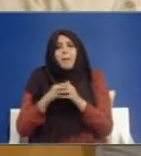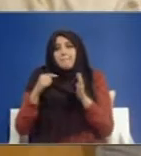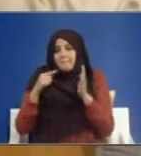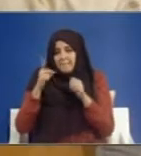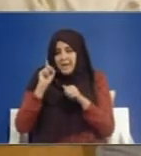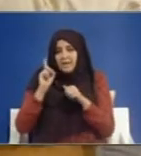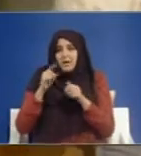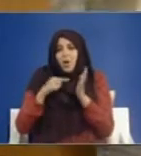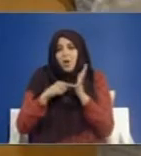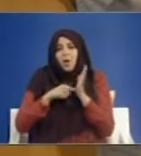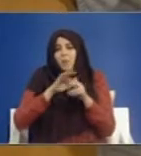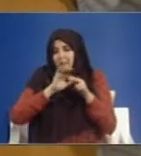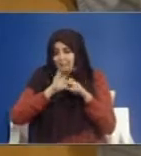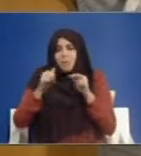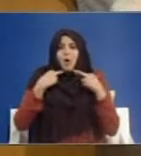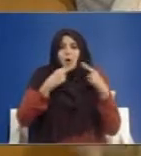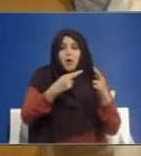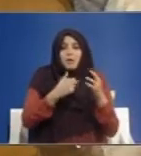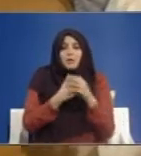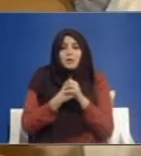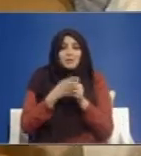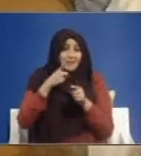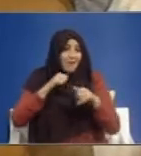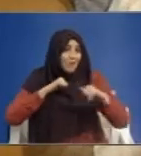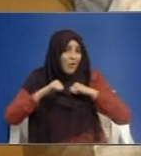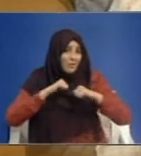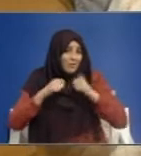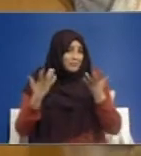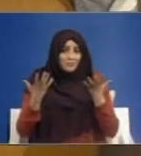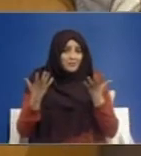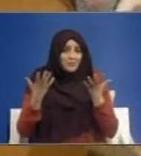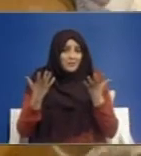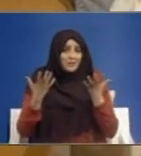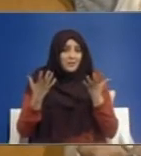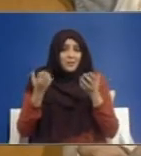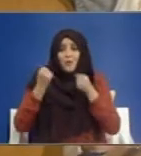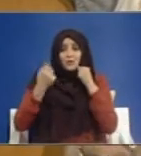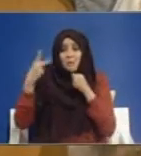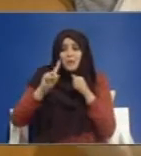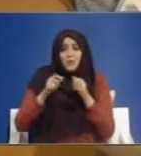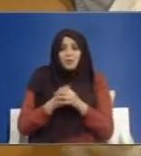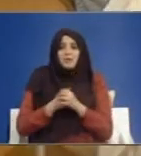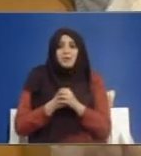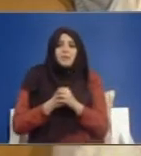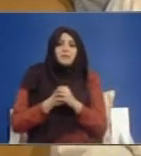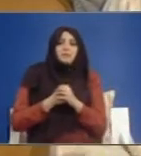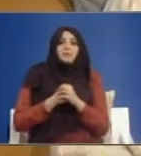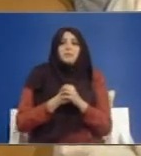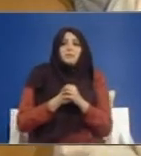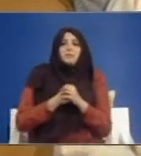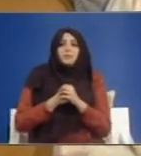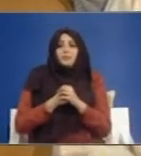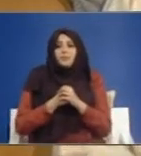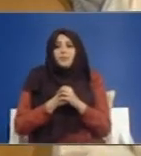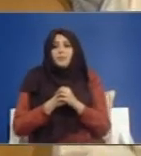نفري بها الشغل ونعاود نرجعها لك. هذه في الواقع واش يقول؟ الواقع باللي السياره ماهيش تاعي. طيب الدار ماهيش تاعي. انت